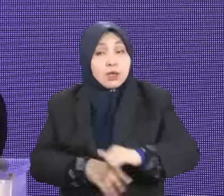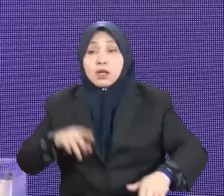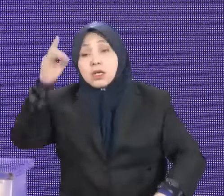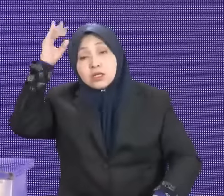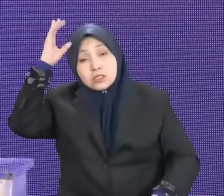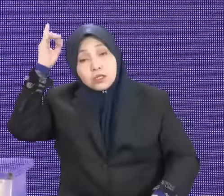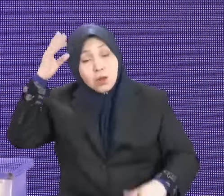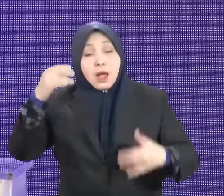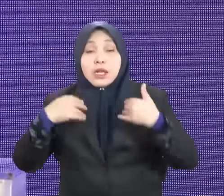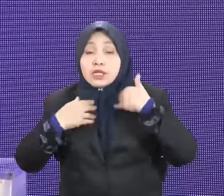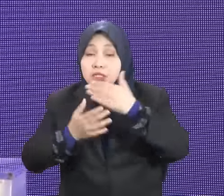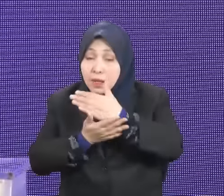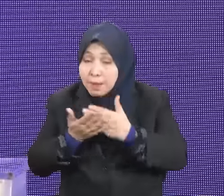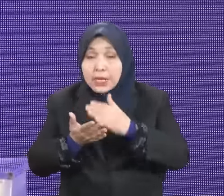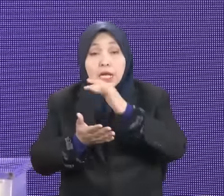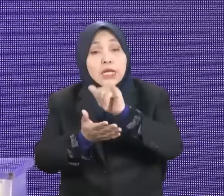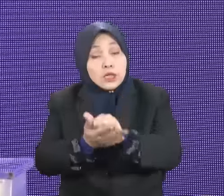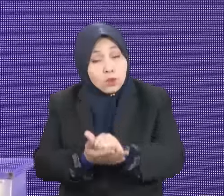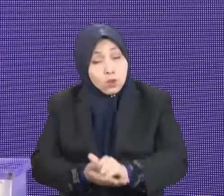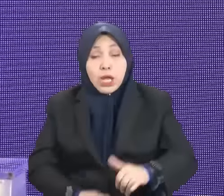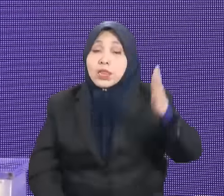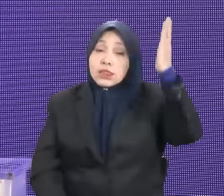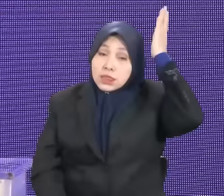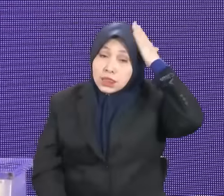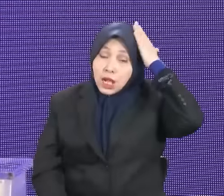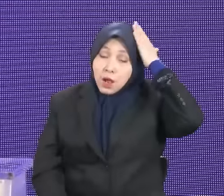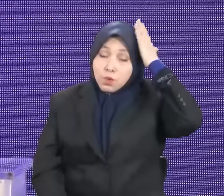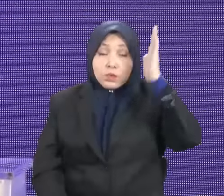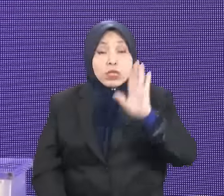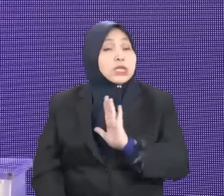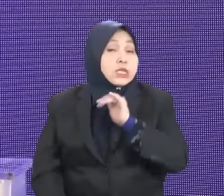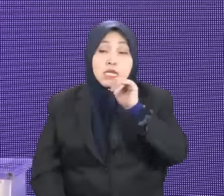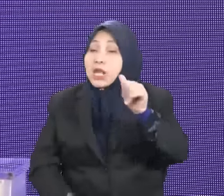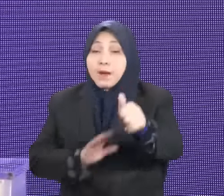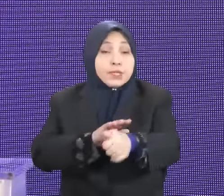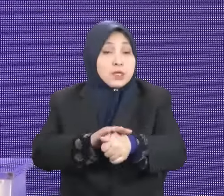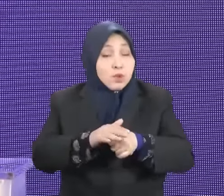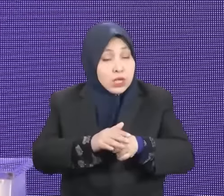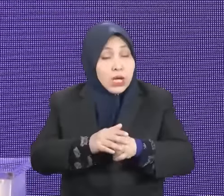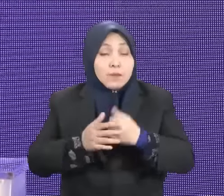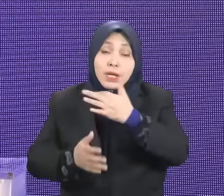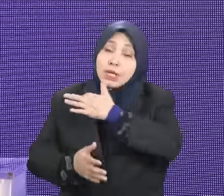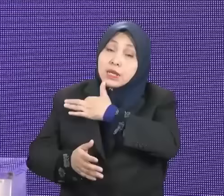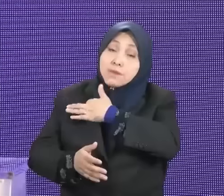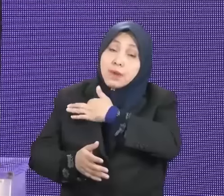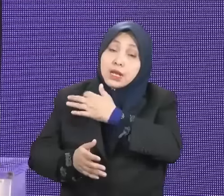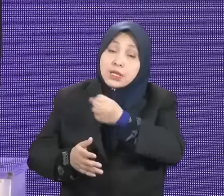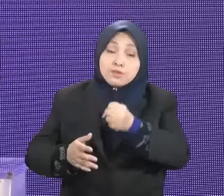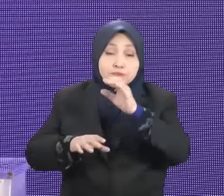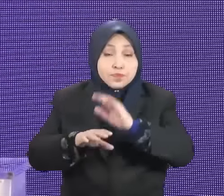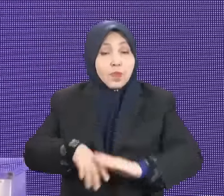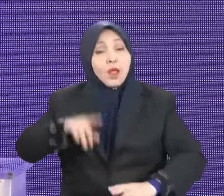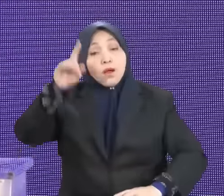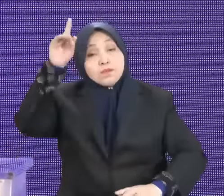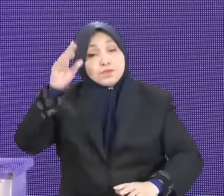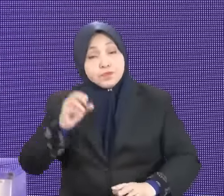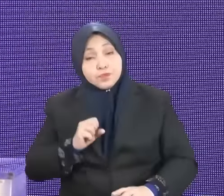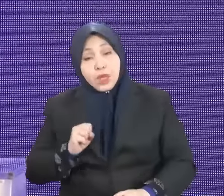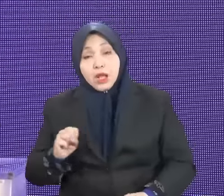ada sebagiannya itu yang tahu dan dia tidak menyembunyikan dan akan beriman kepada kepada Allah Subhanahu